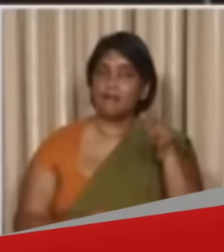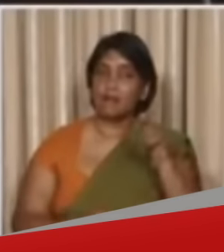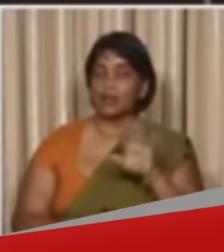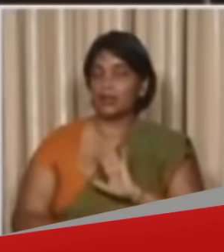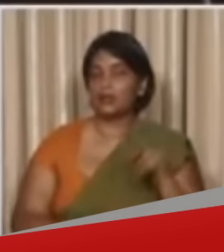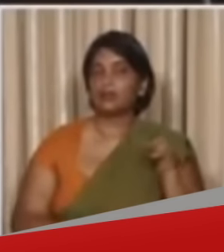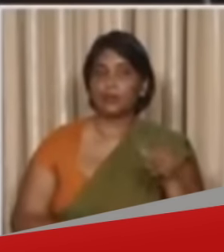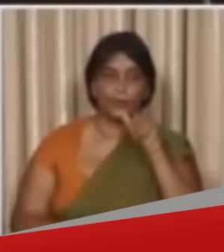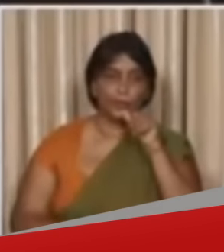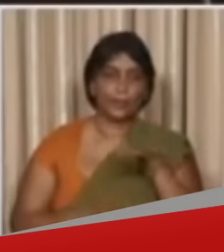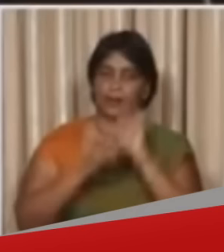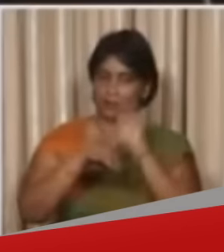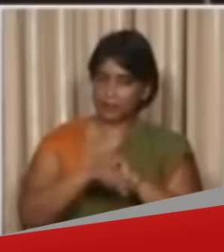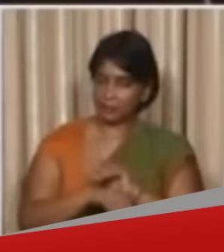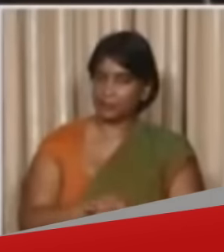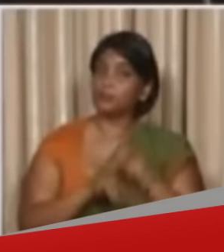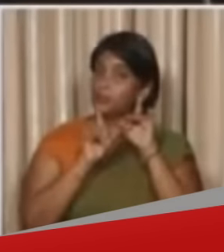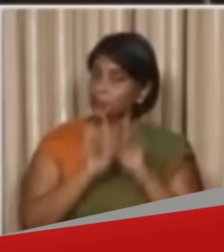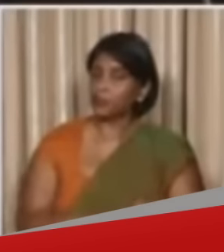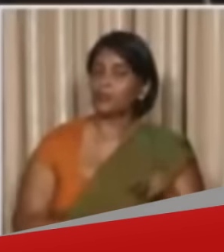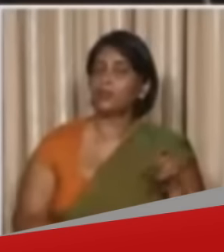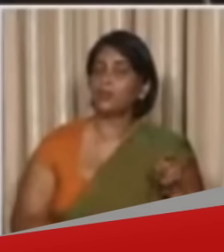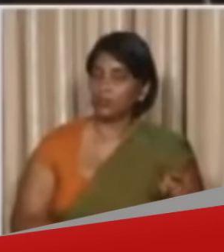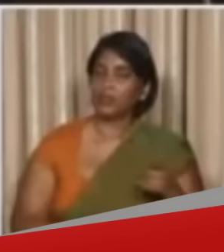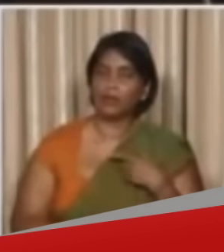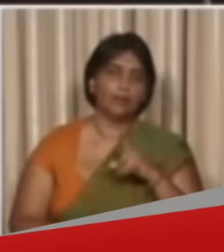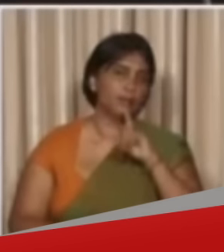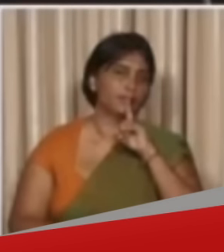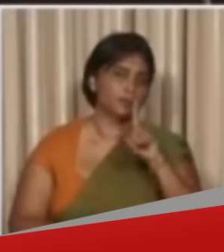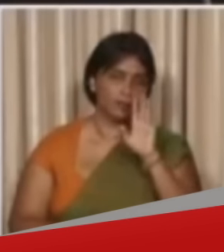බව බොහොම පැහැදිලිවම ඔප්පු වෙලා තියෙනවා. ඒ නිසා අපිට කියන්න